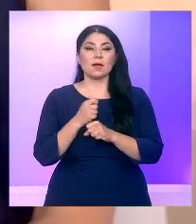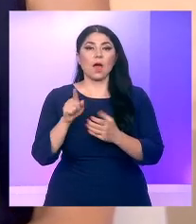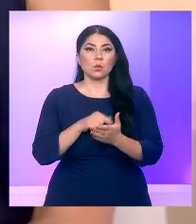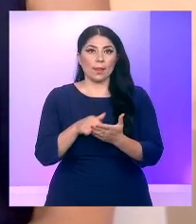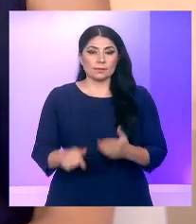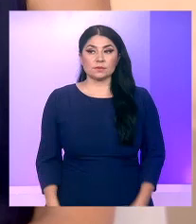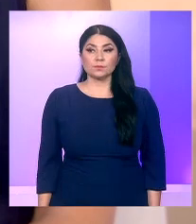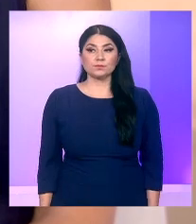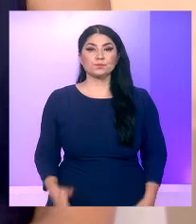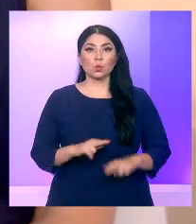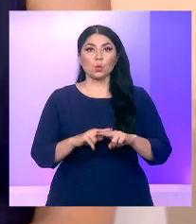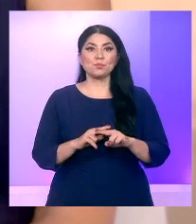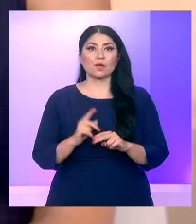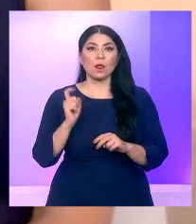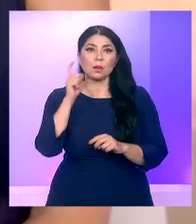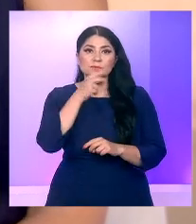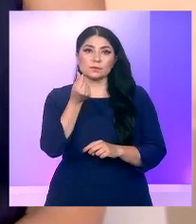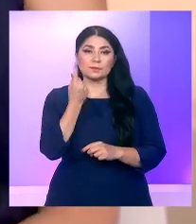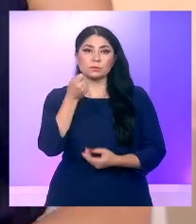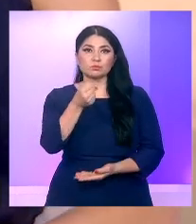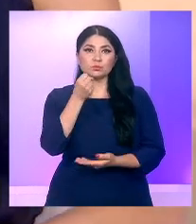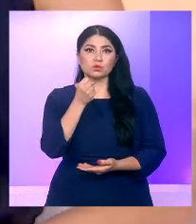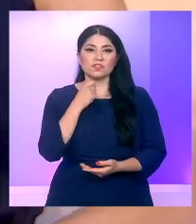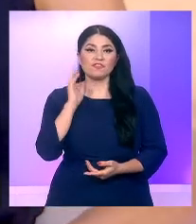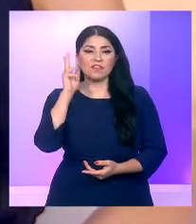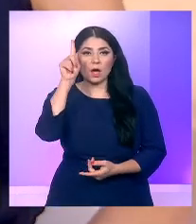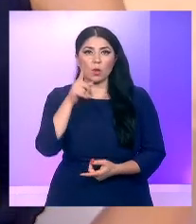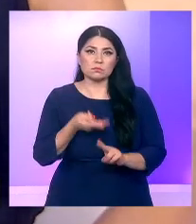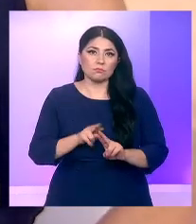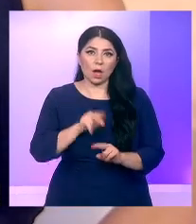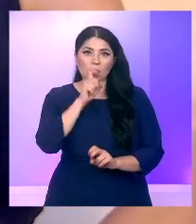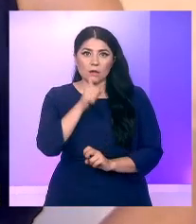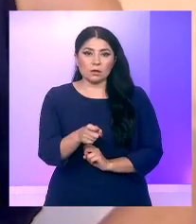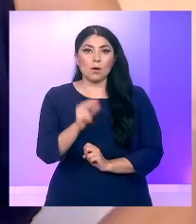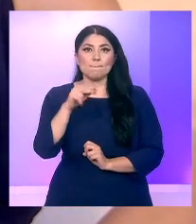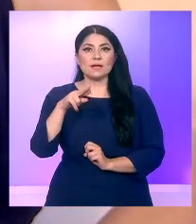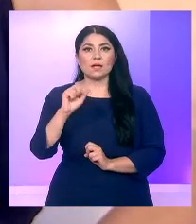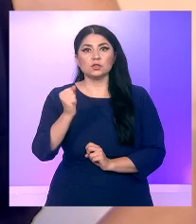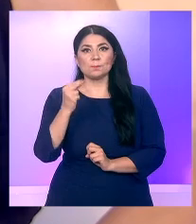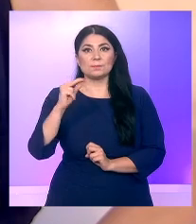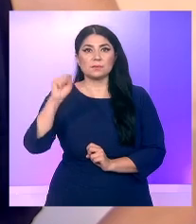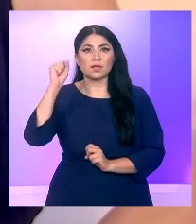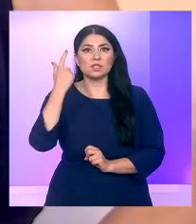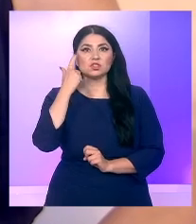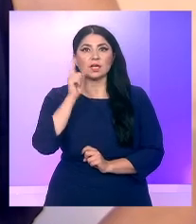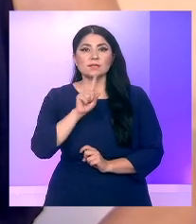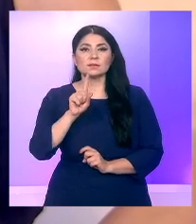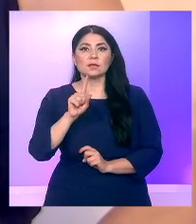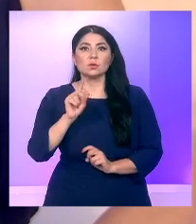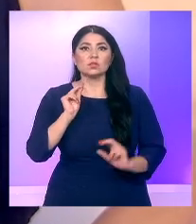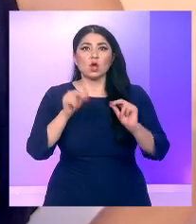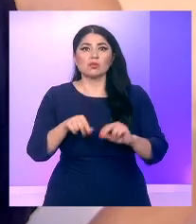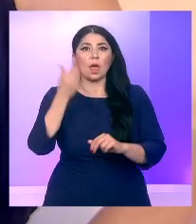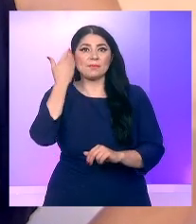gaura din buget se adâncește de la o lună la lună, la alta, PNL și PSD încearcă să evite pierderea miliardelor din bani